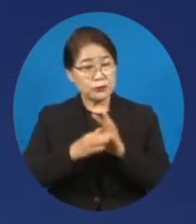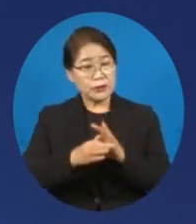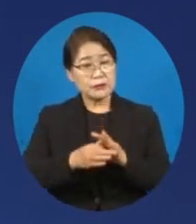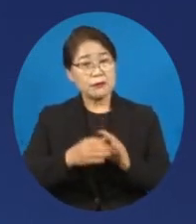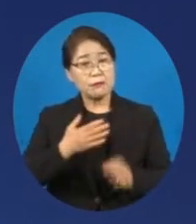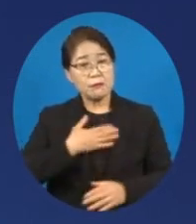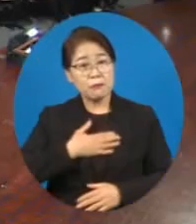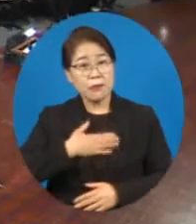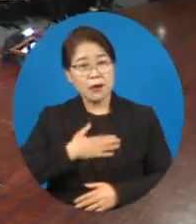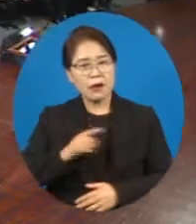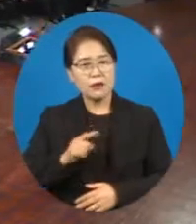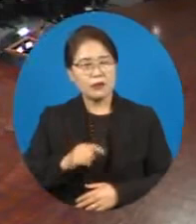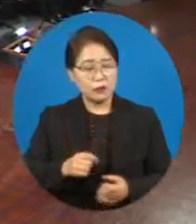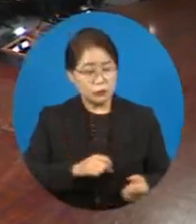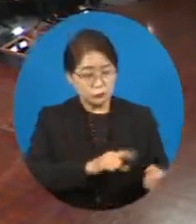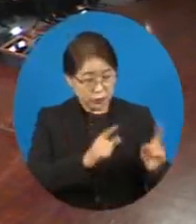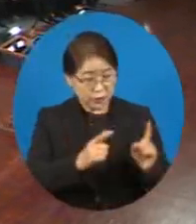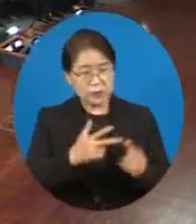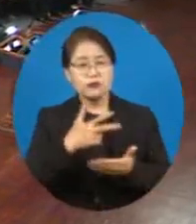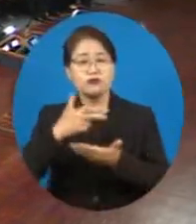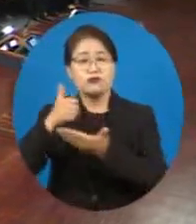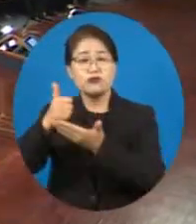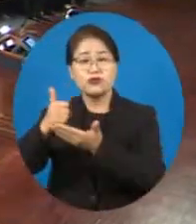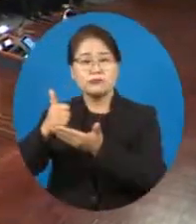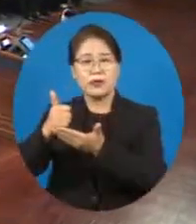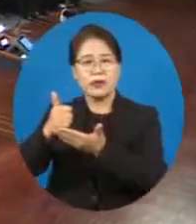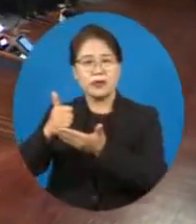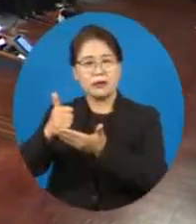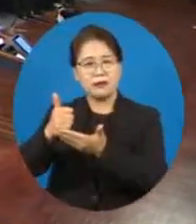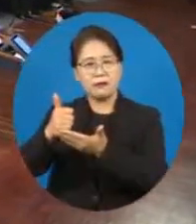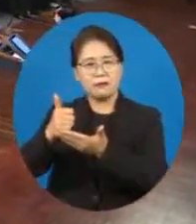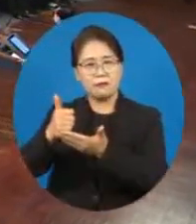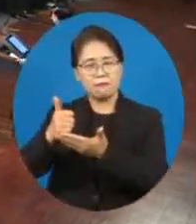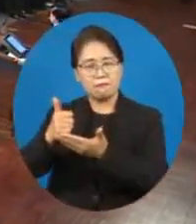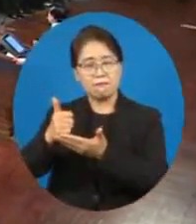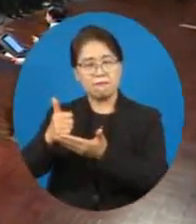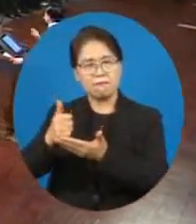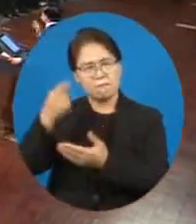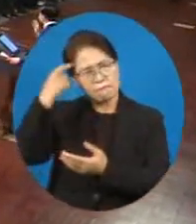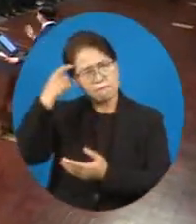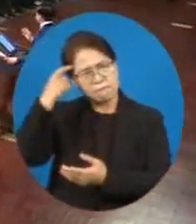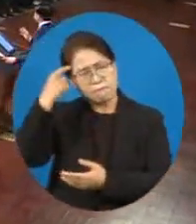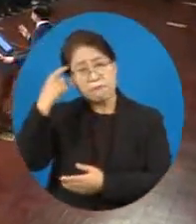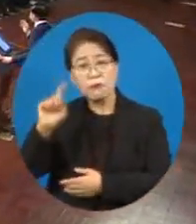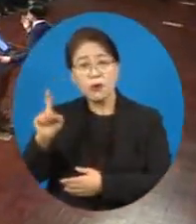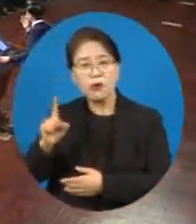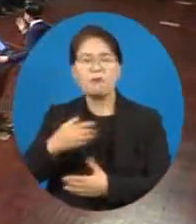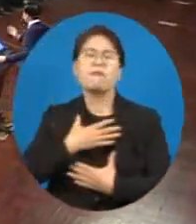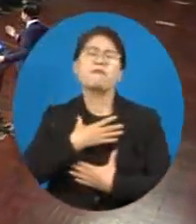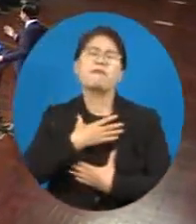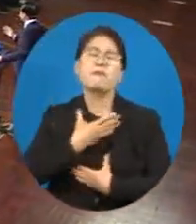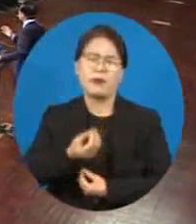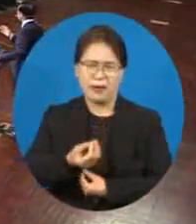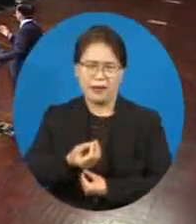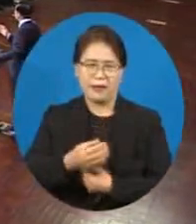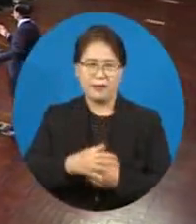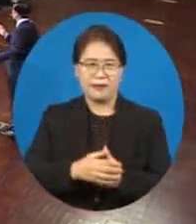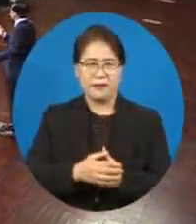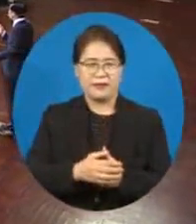그러면 부활하신 주님의 최고의 관심은 바로 평안